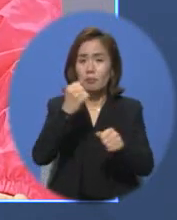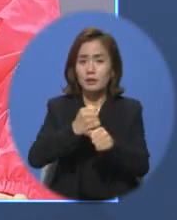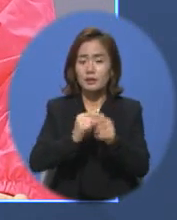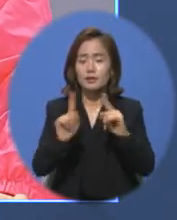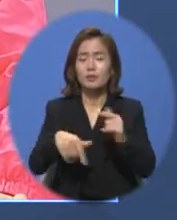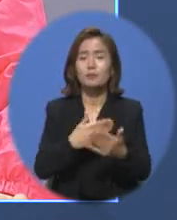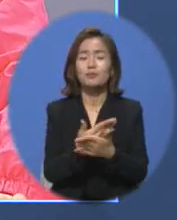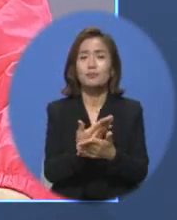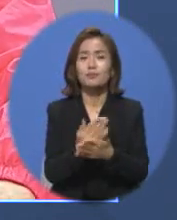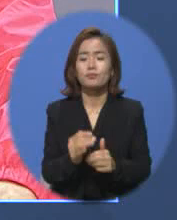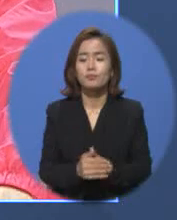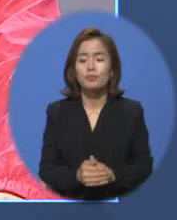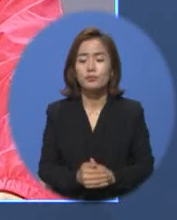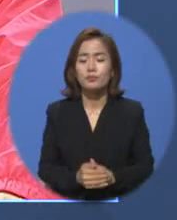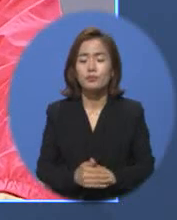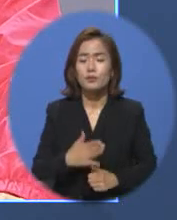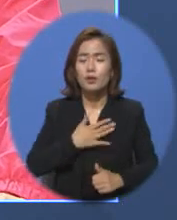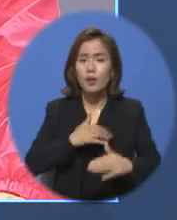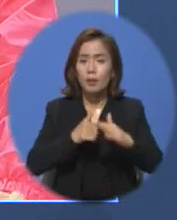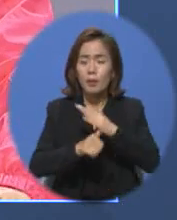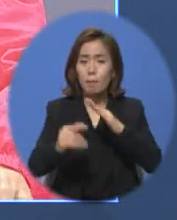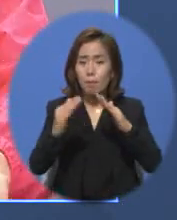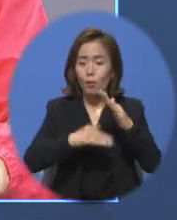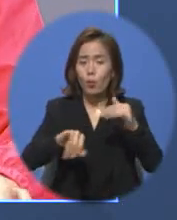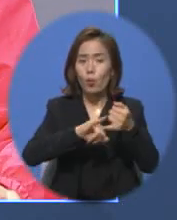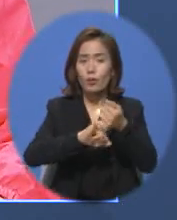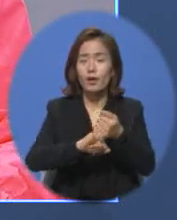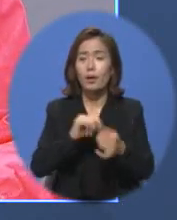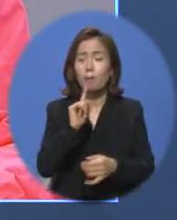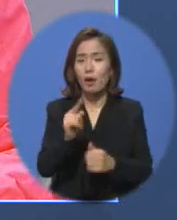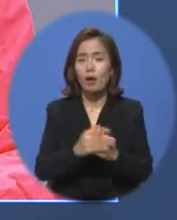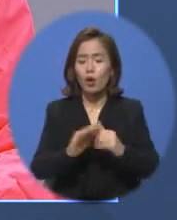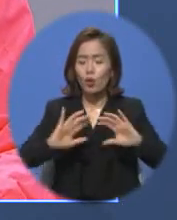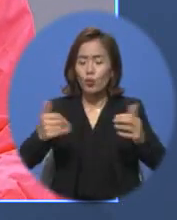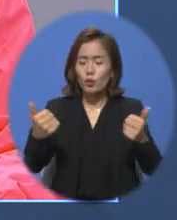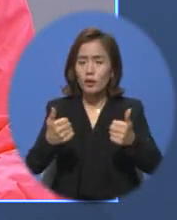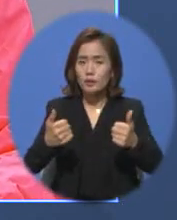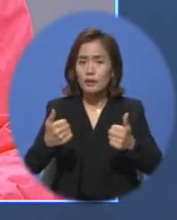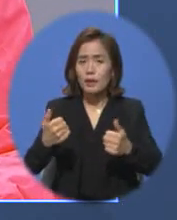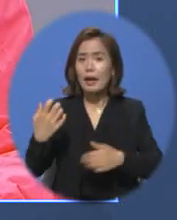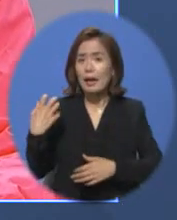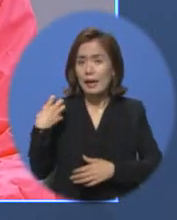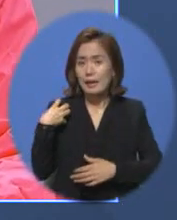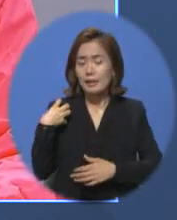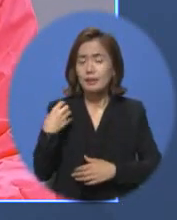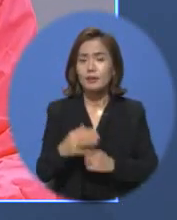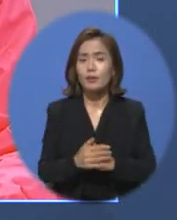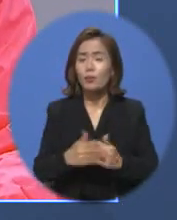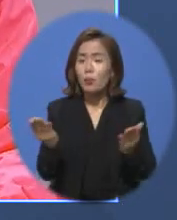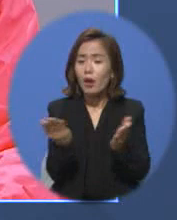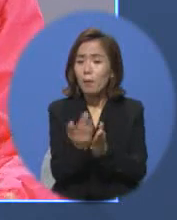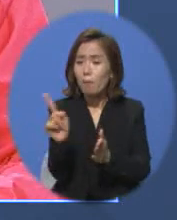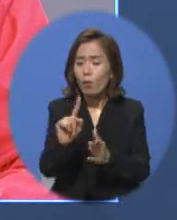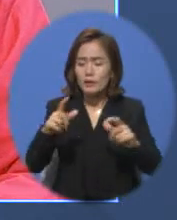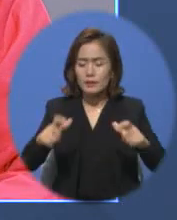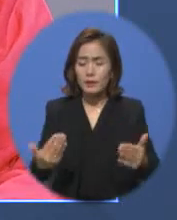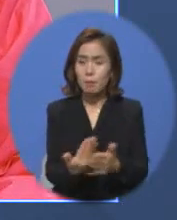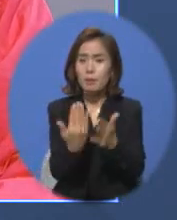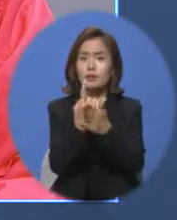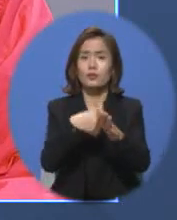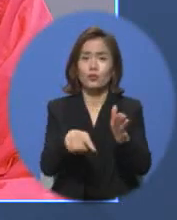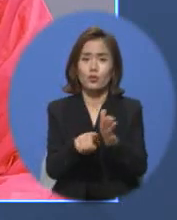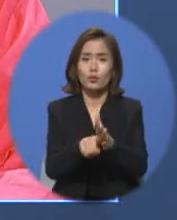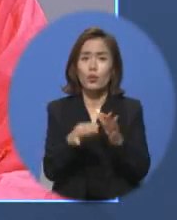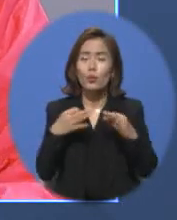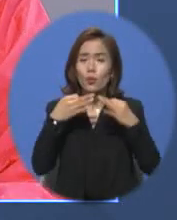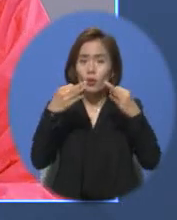노동동일임금서약을만들때어떤마음가짐으로임하셨는지설명해주십시오. 예.네,그것또한제가내세우는 대표적인공약중하나입니다.국회의원이해야할일중하나는 당연히 지역